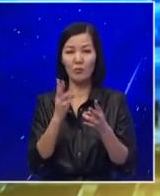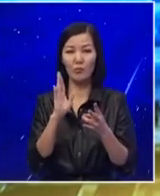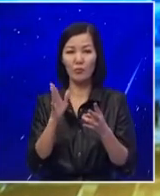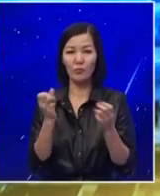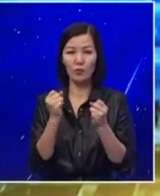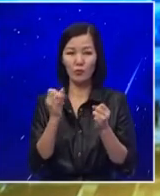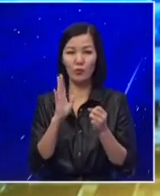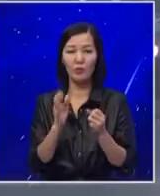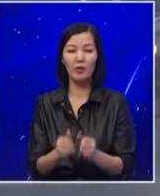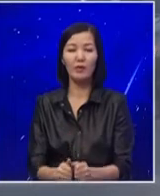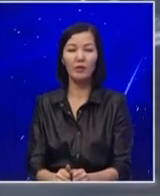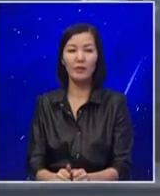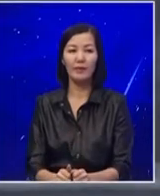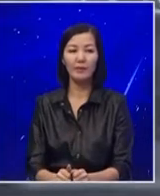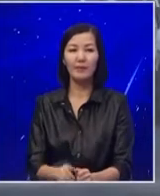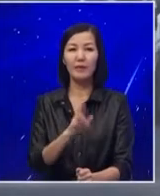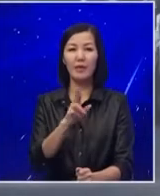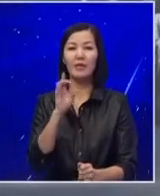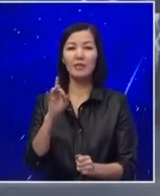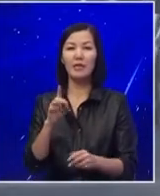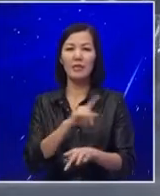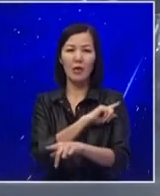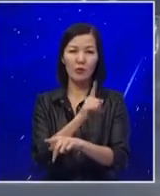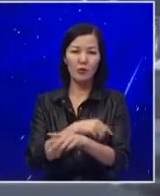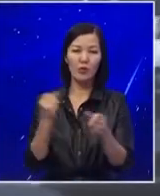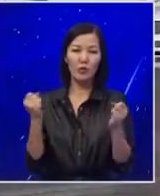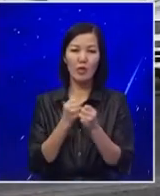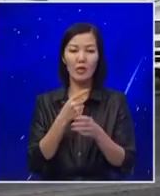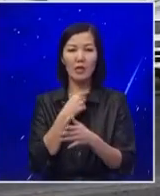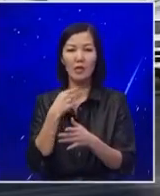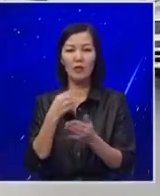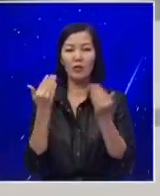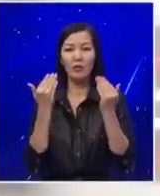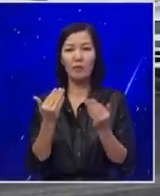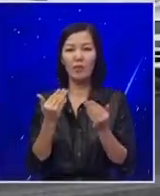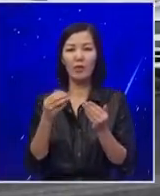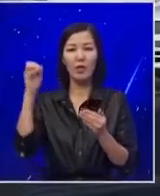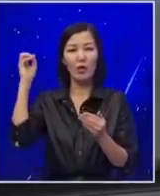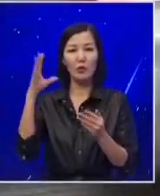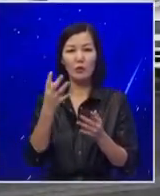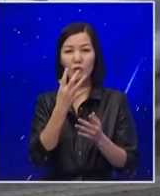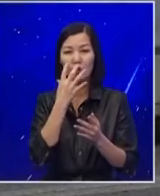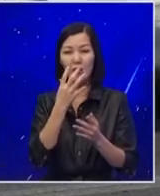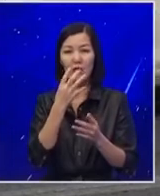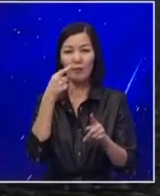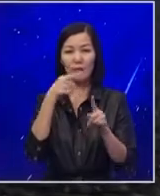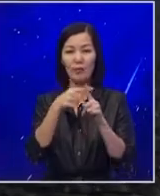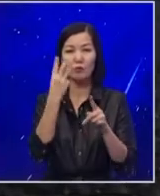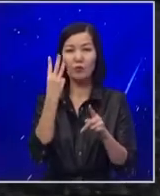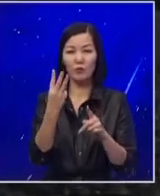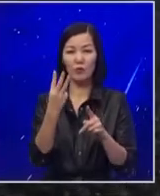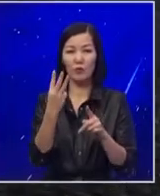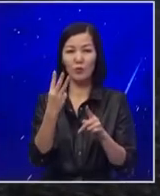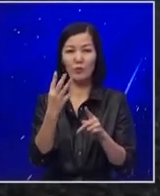ескертеді. Қаңтарда қытымыр аяз күшейетін облыс орталығында биыл күн райы өзгеше. Сынап бағанасы кешелі бері бар